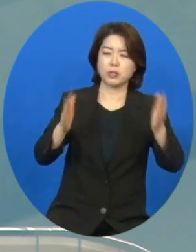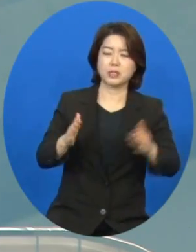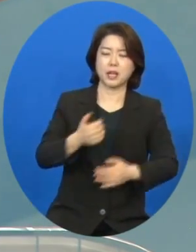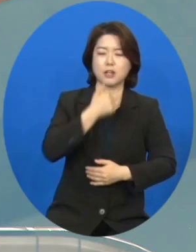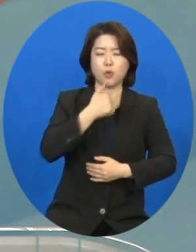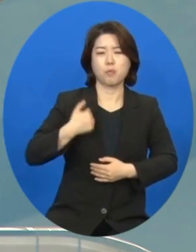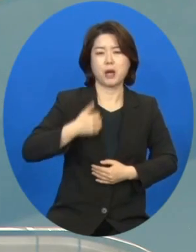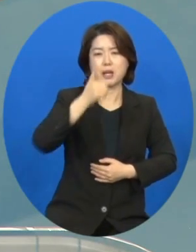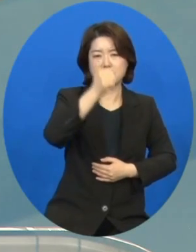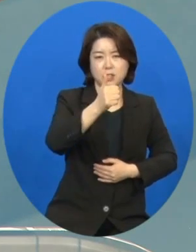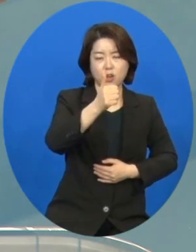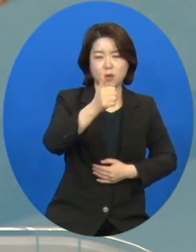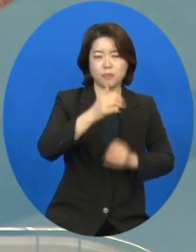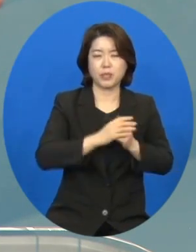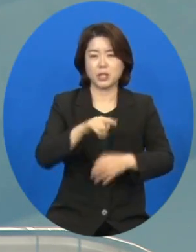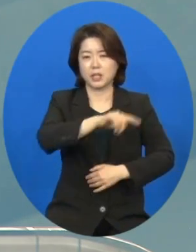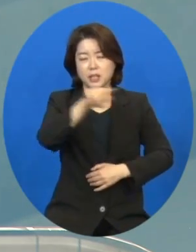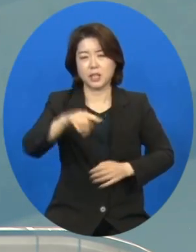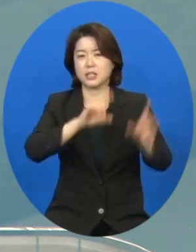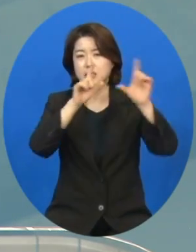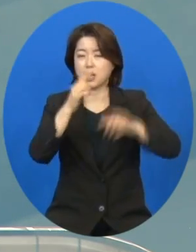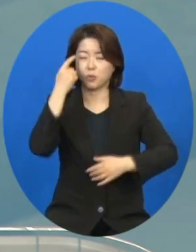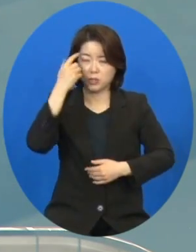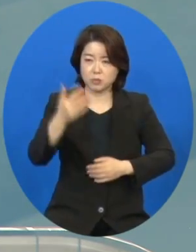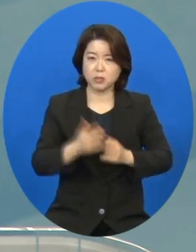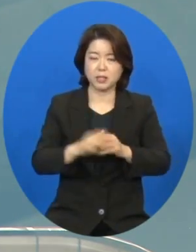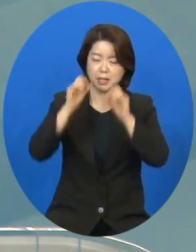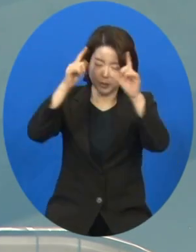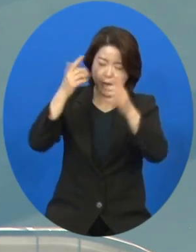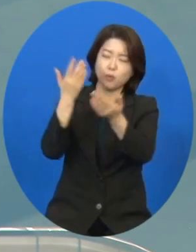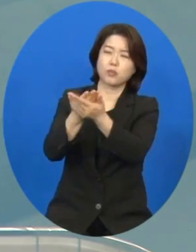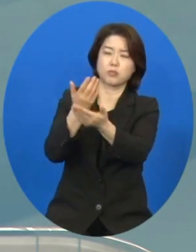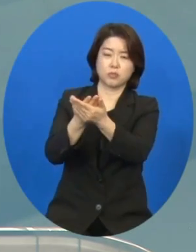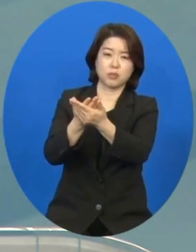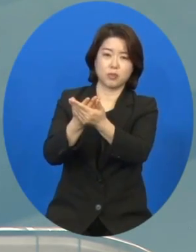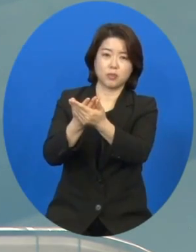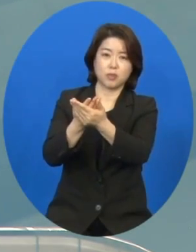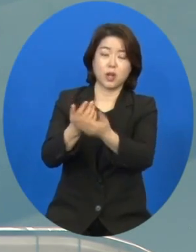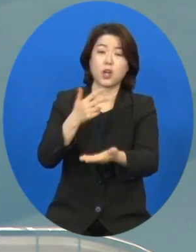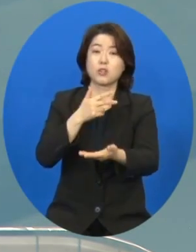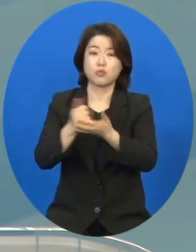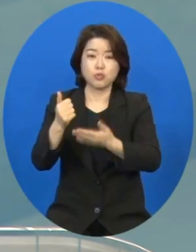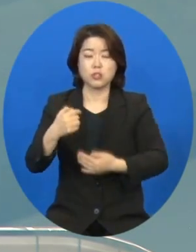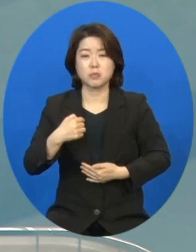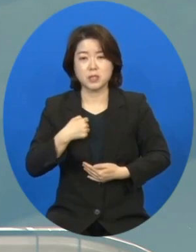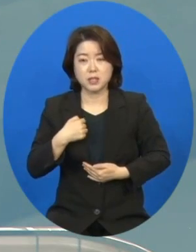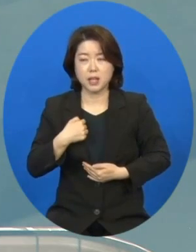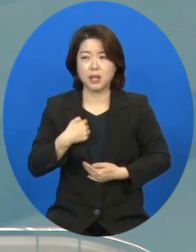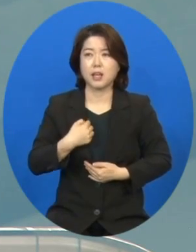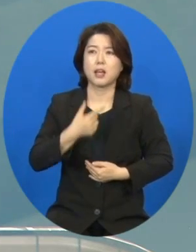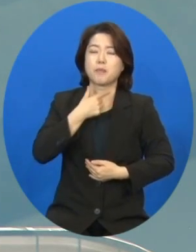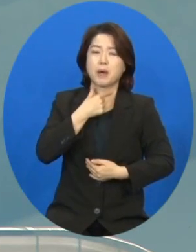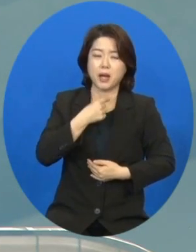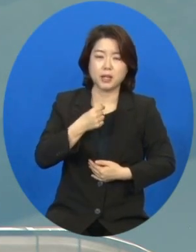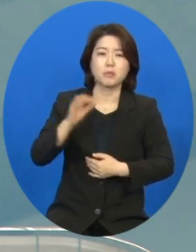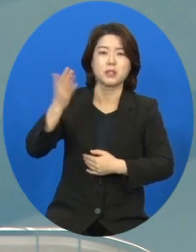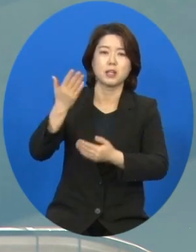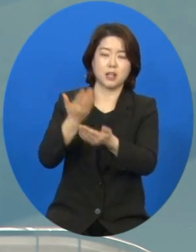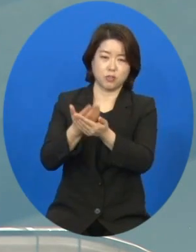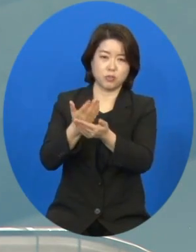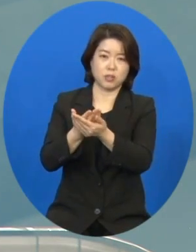빌라도처럼 그렇게 살고 있습니까? 나 깨워주세요. 주님이 저의 갈망이 되게 해주세요.